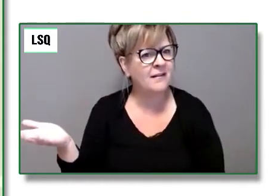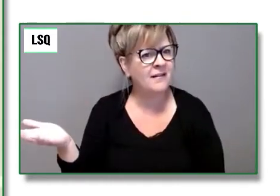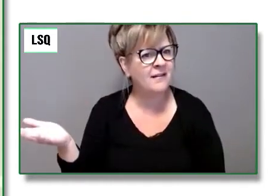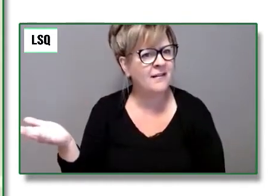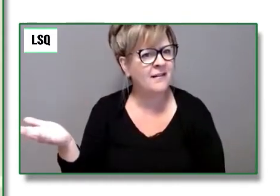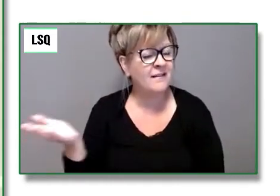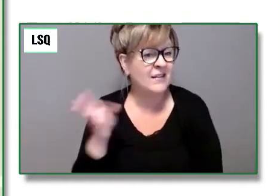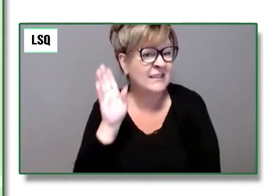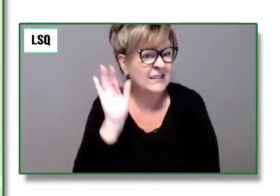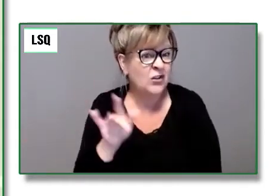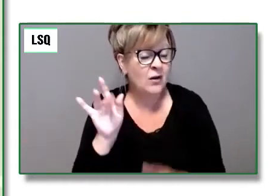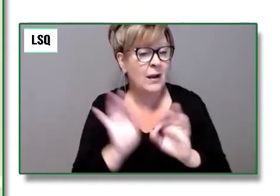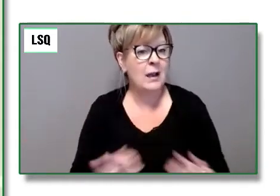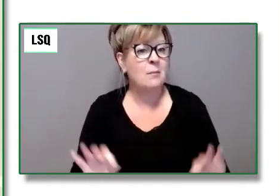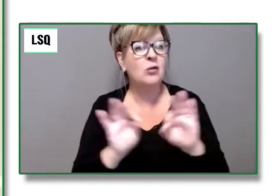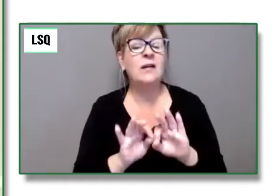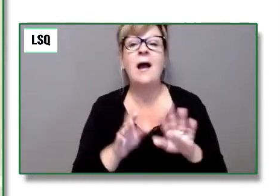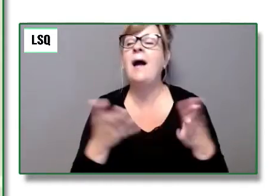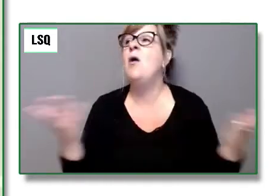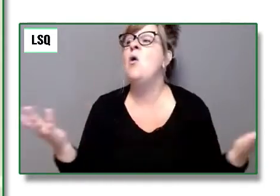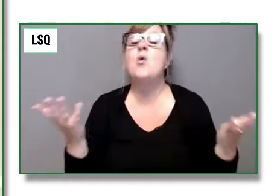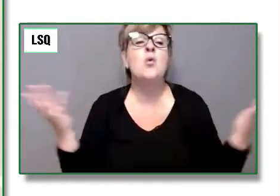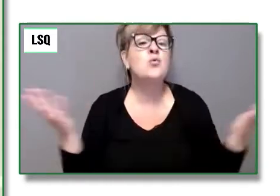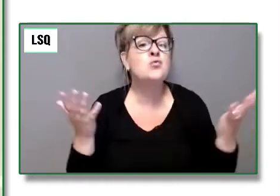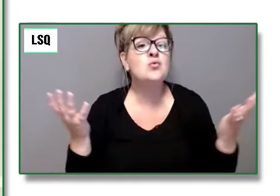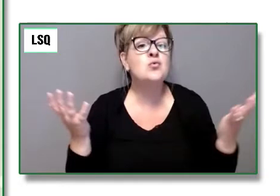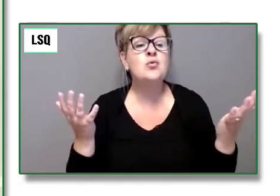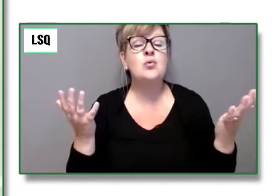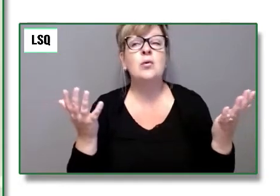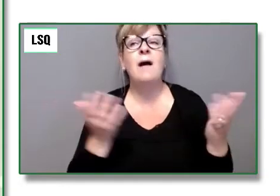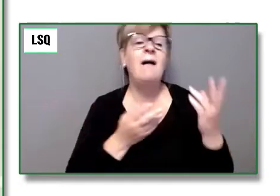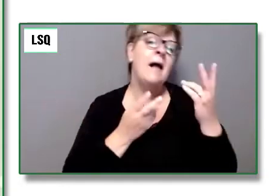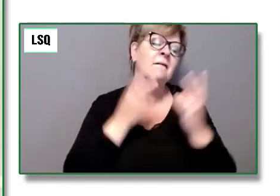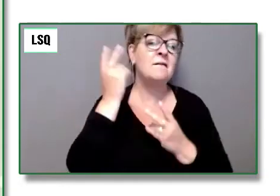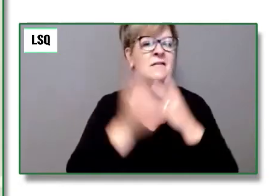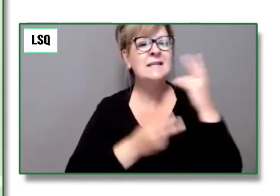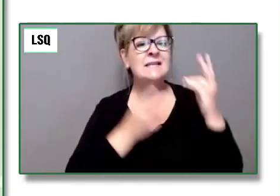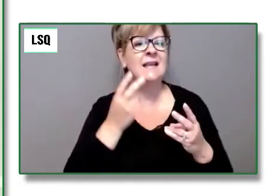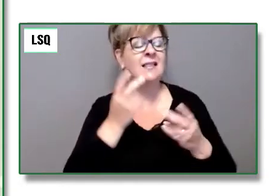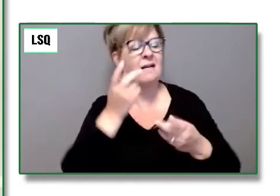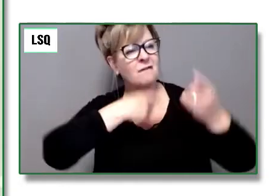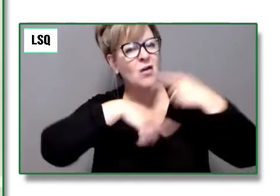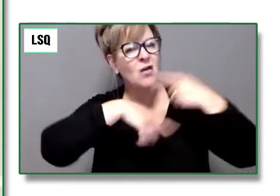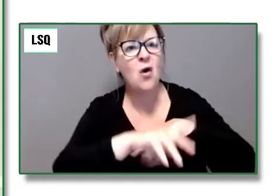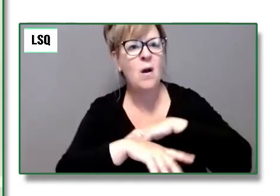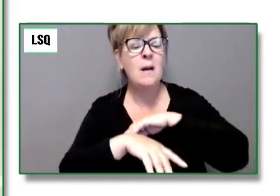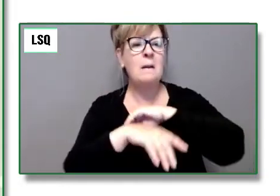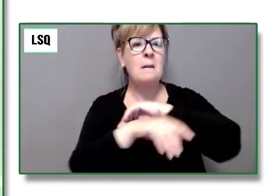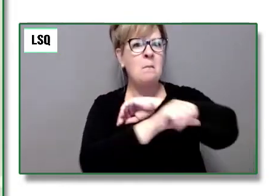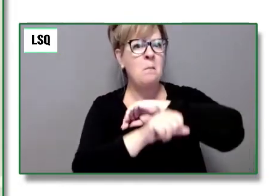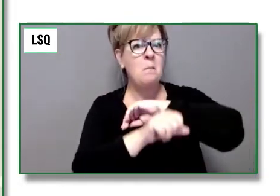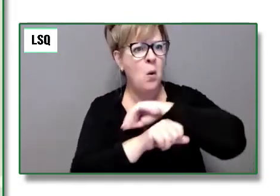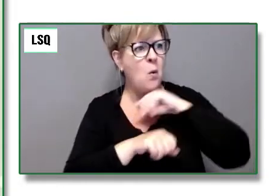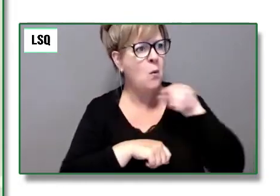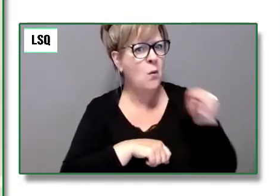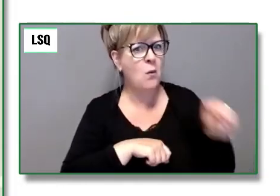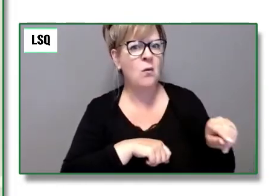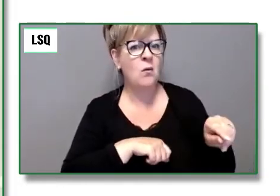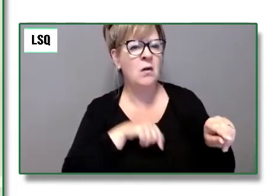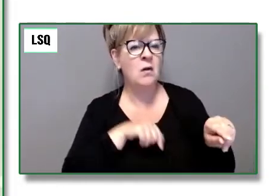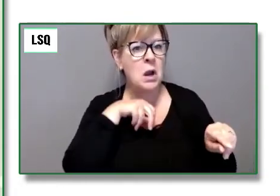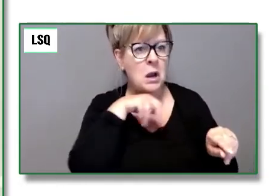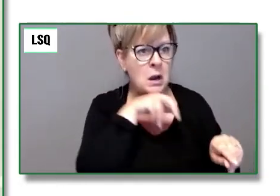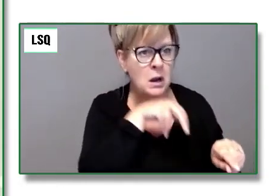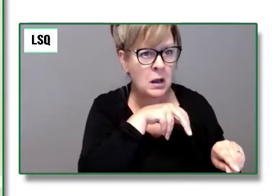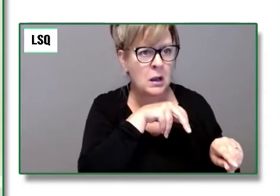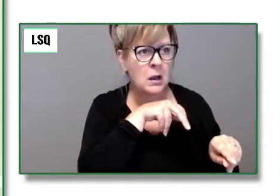pont et une entrée, donc en douceur, avec une rampe peut-être d'accès, même un petit pont